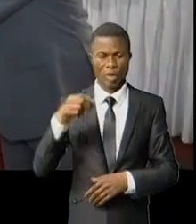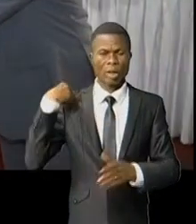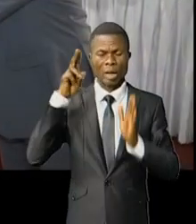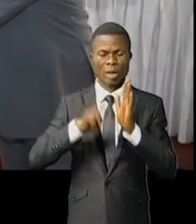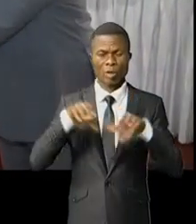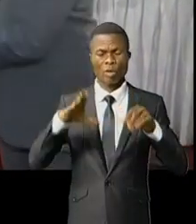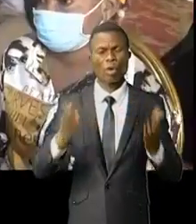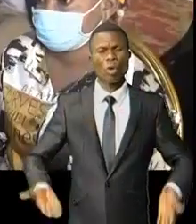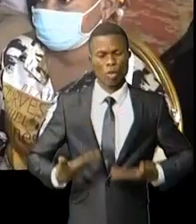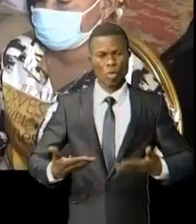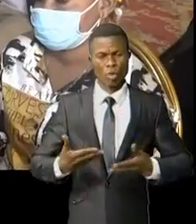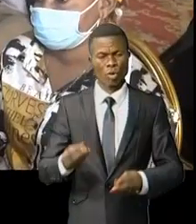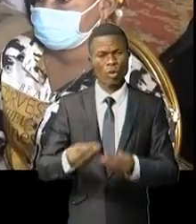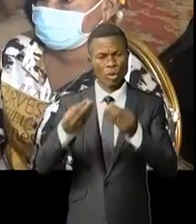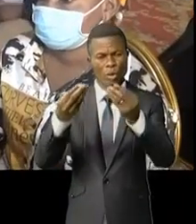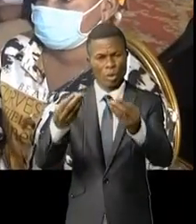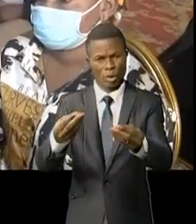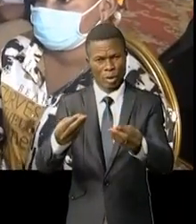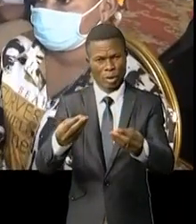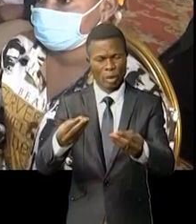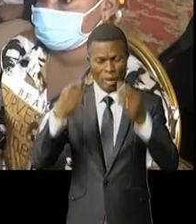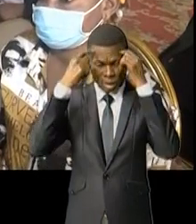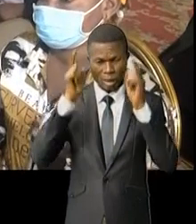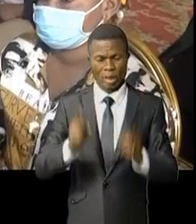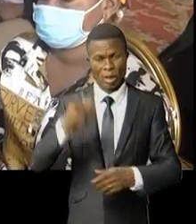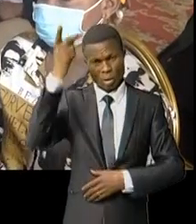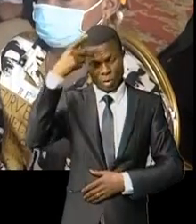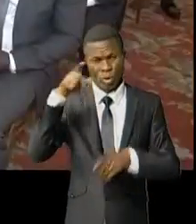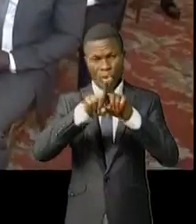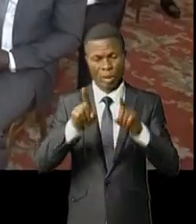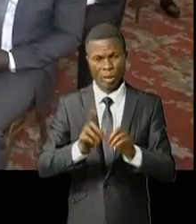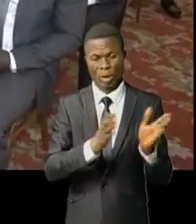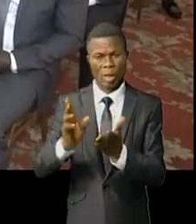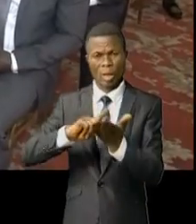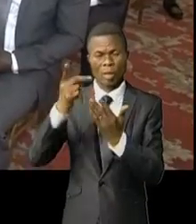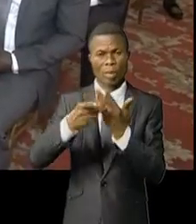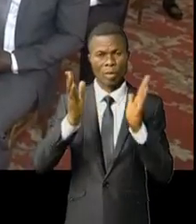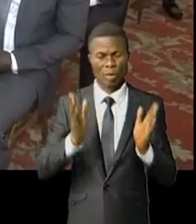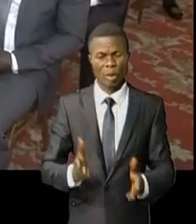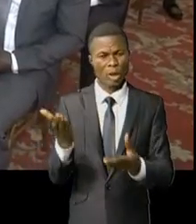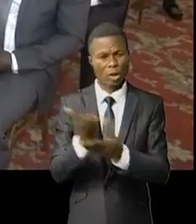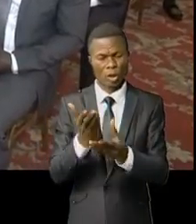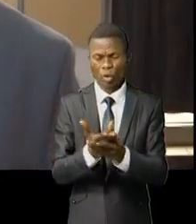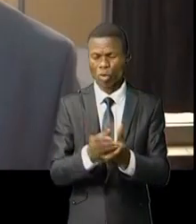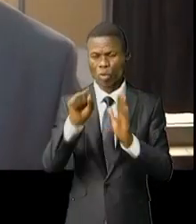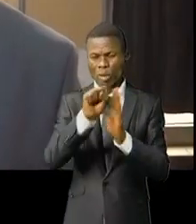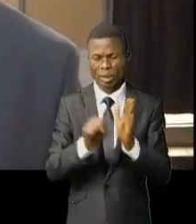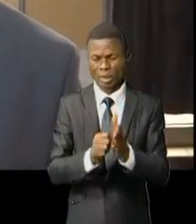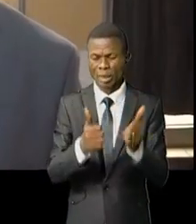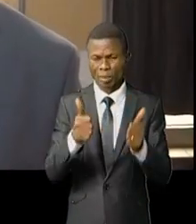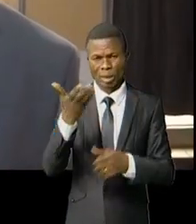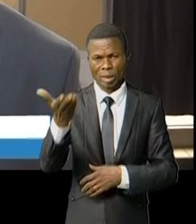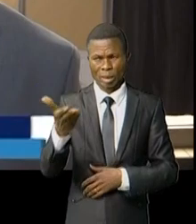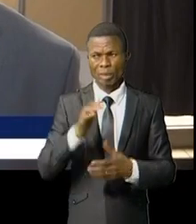s'est réjoui de mettre à la disposition des décideurs politiques et des planificateurs cet outil statistique.